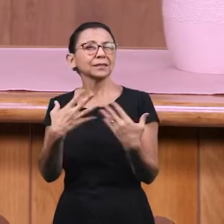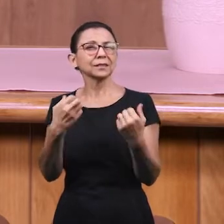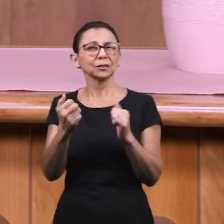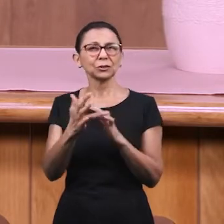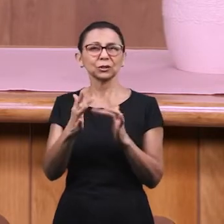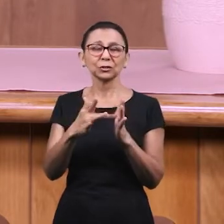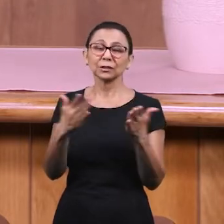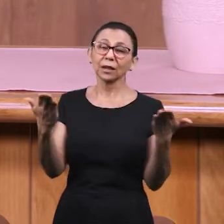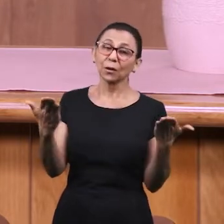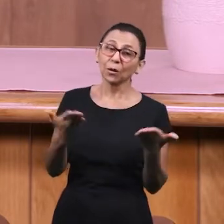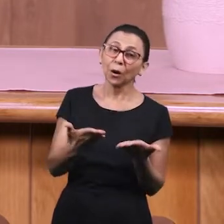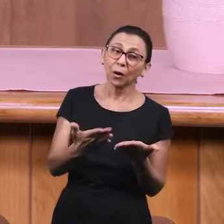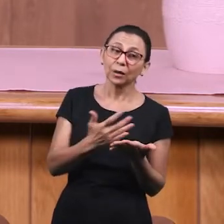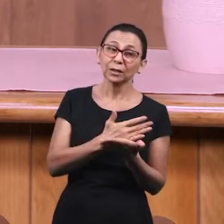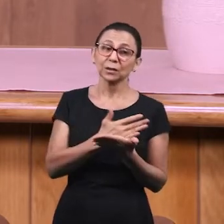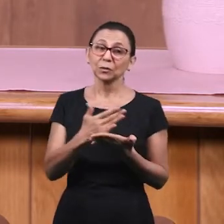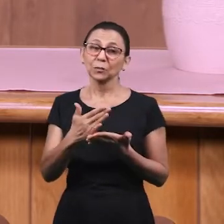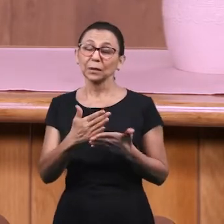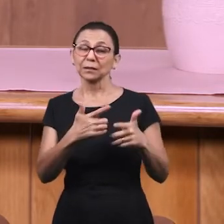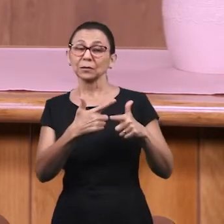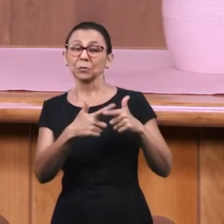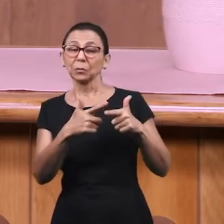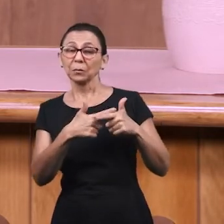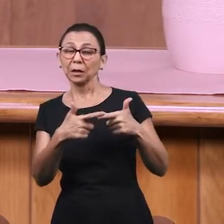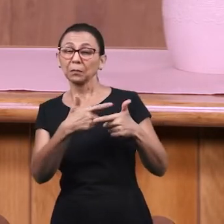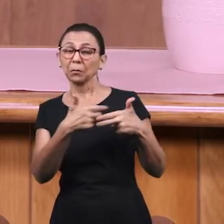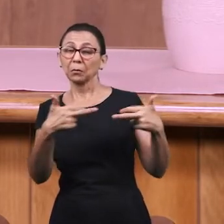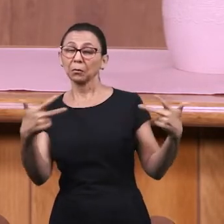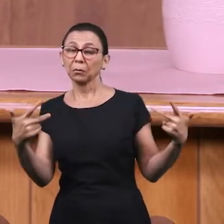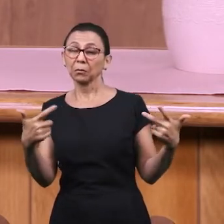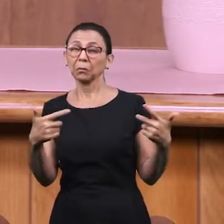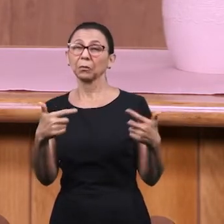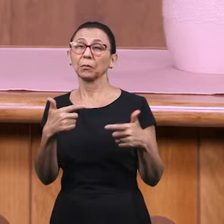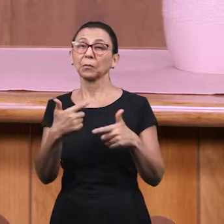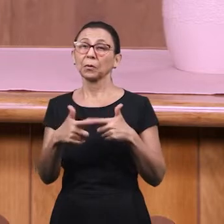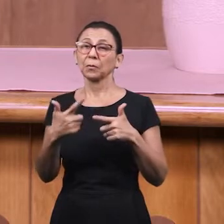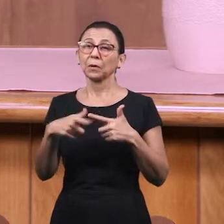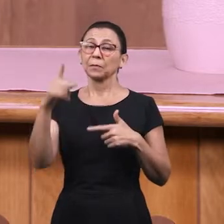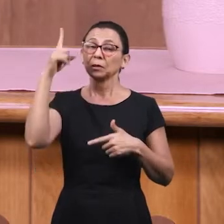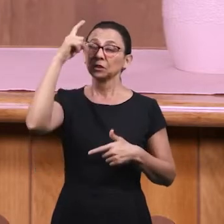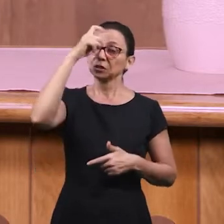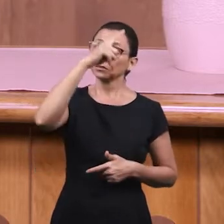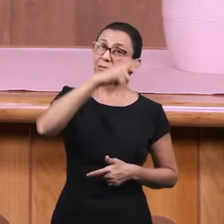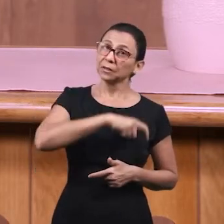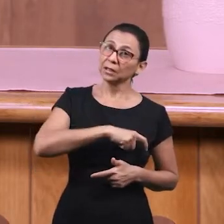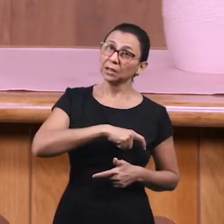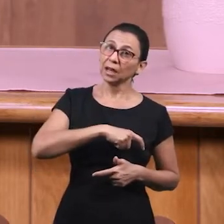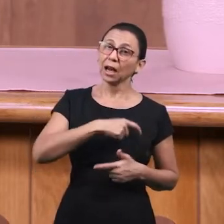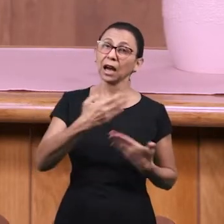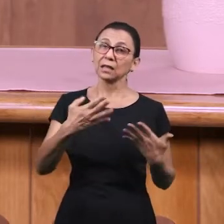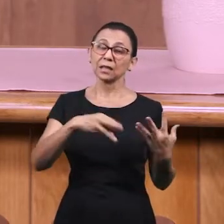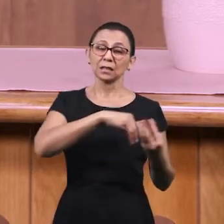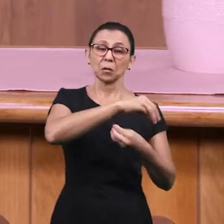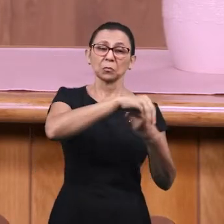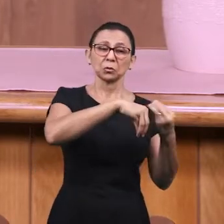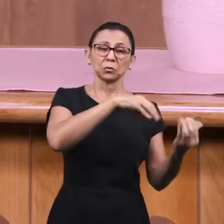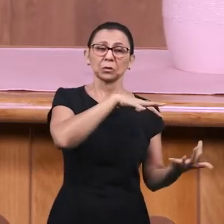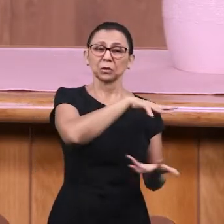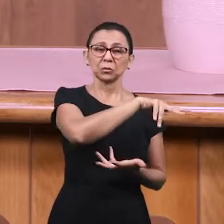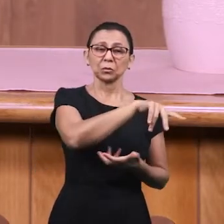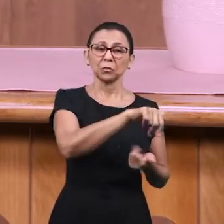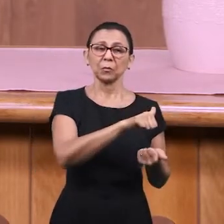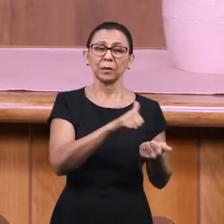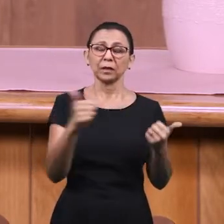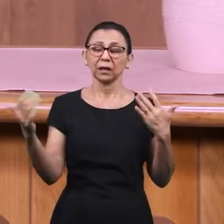много не понимают, у них еще много проблем, много трудностей, иногда какие-то зависимости есть, еще